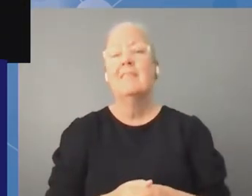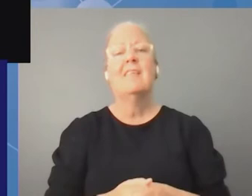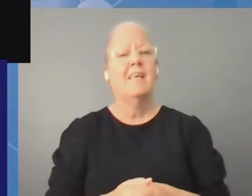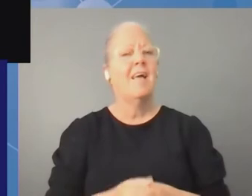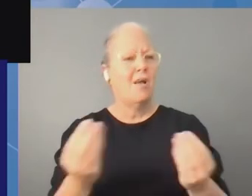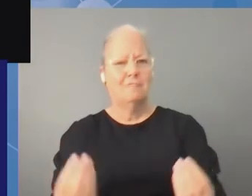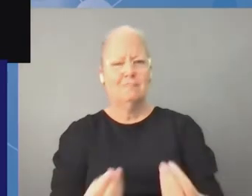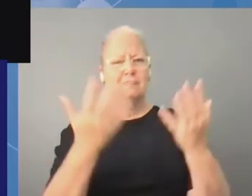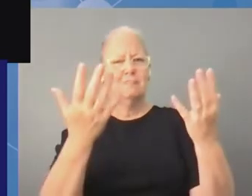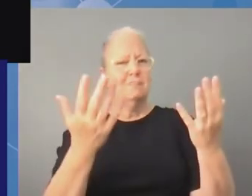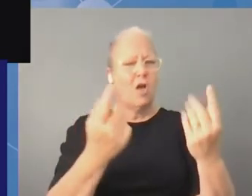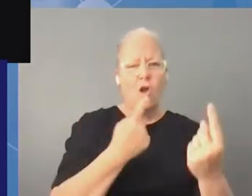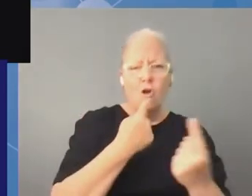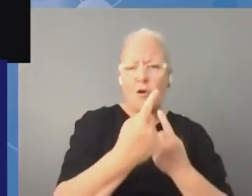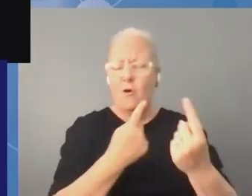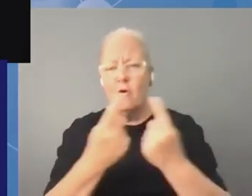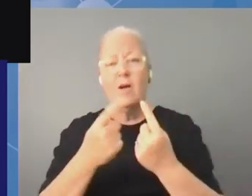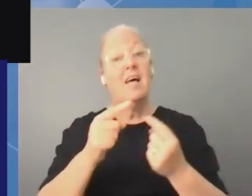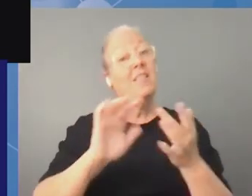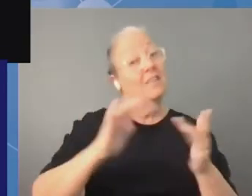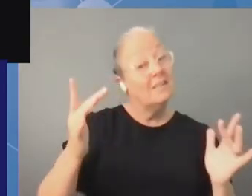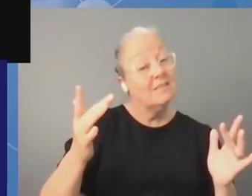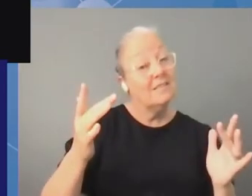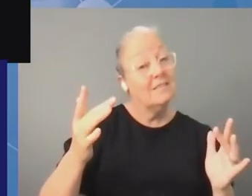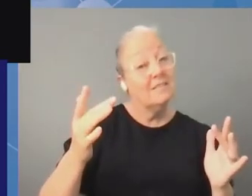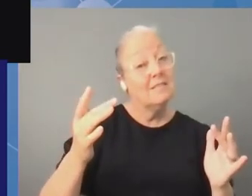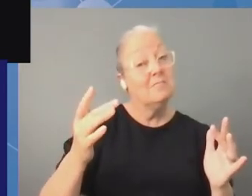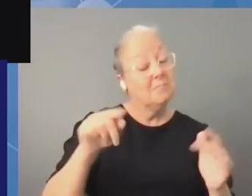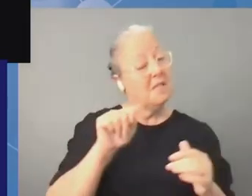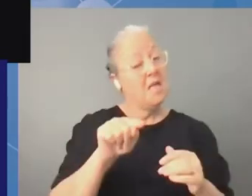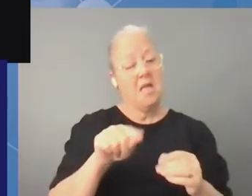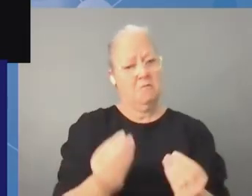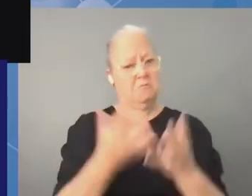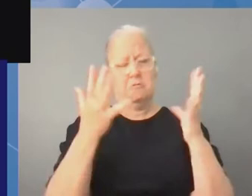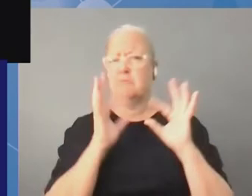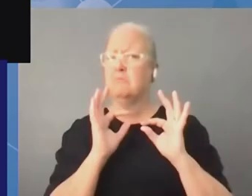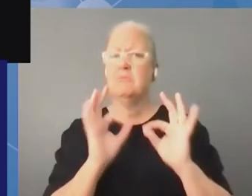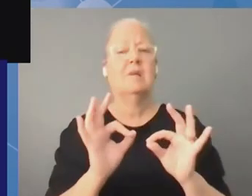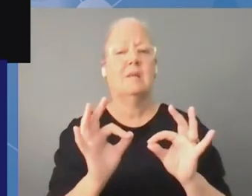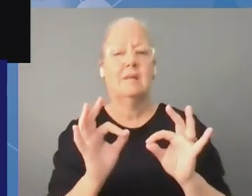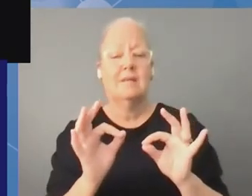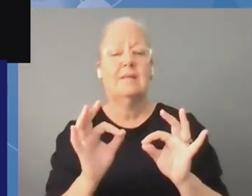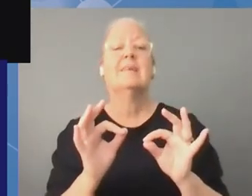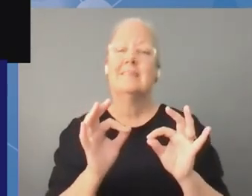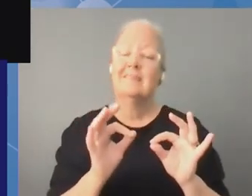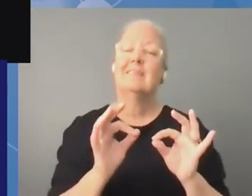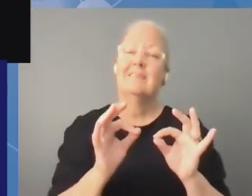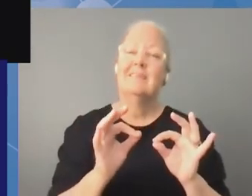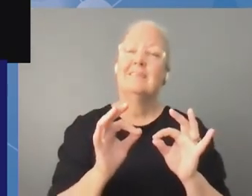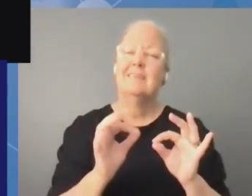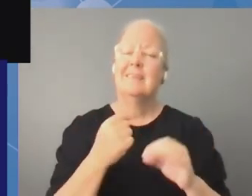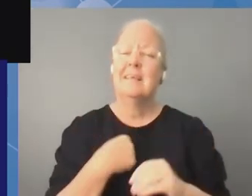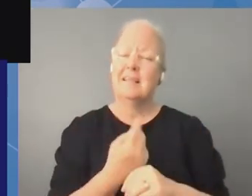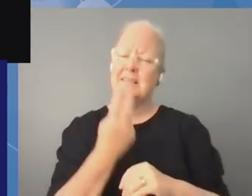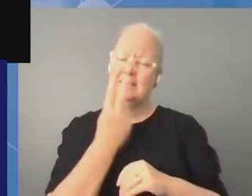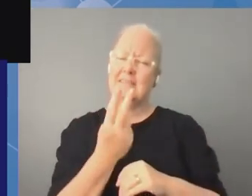也是要说明这个我们在做出决定，这个多方的做出决